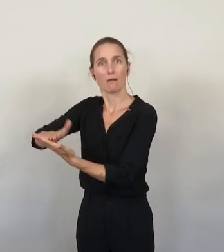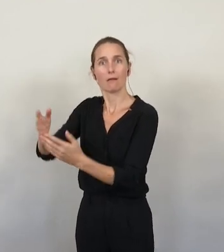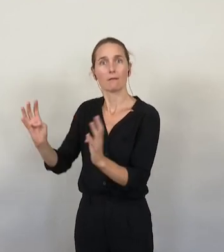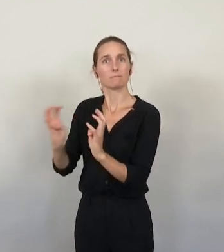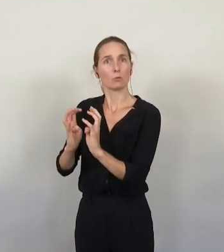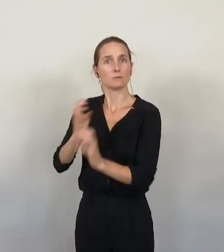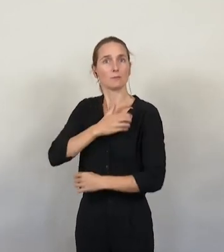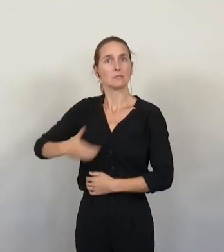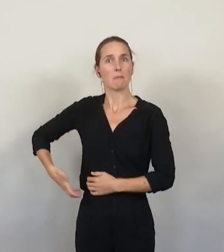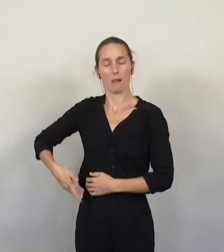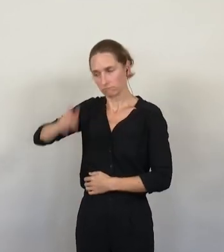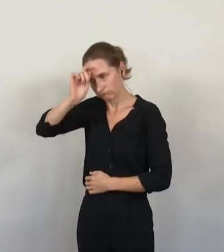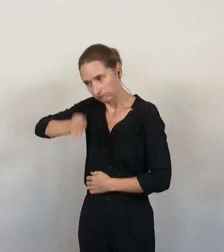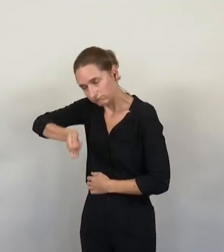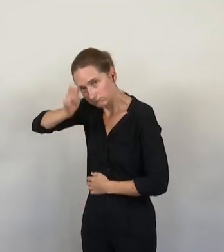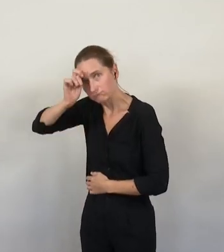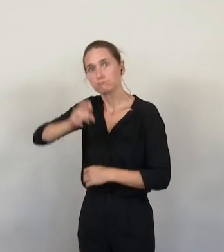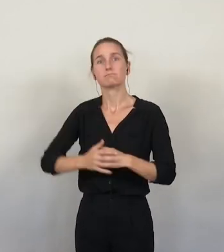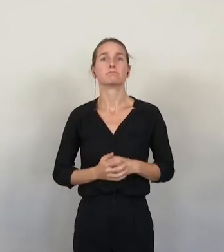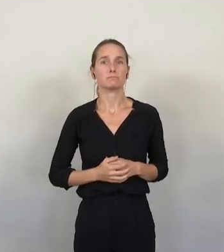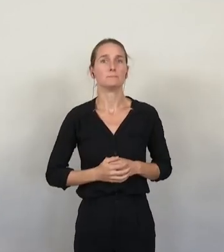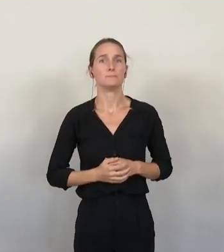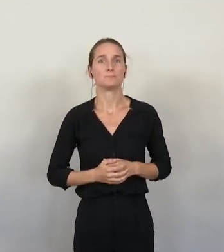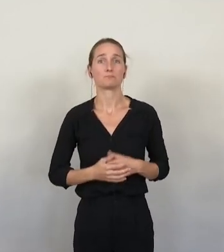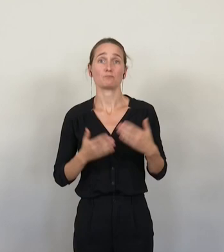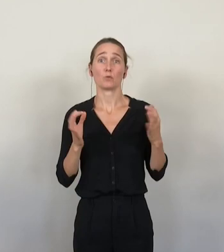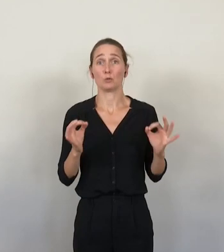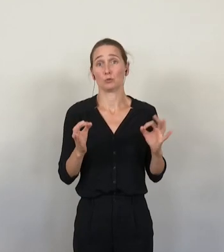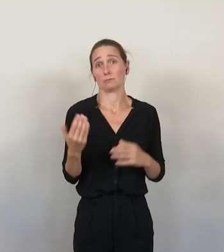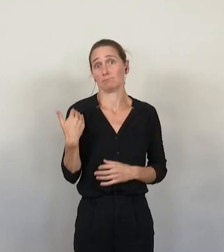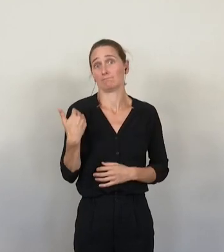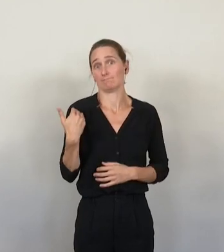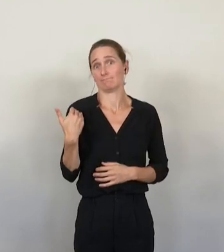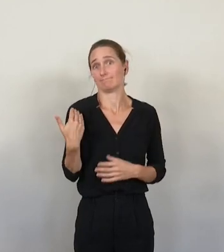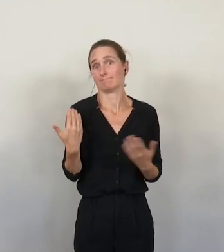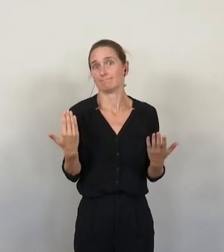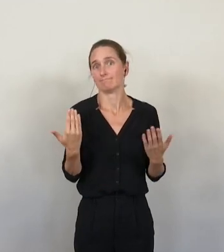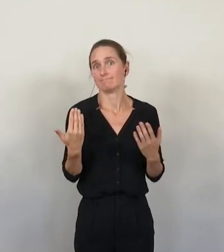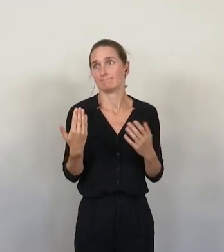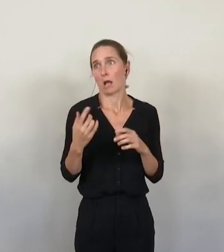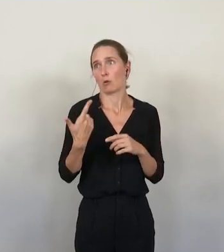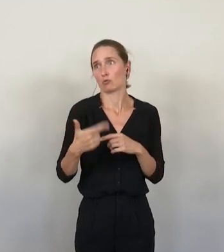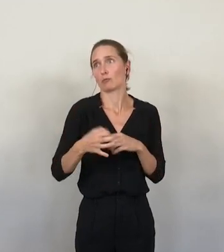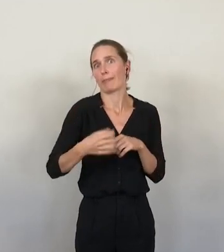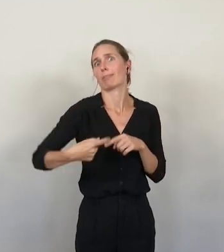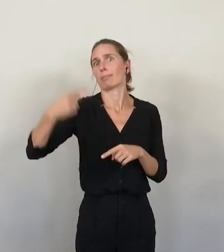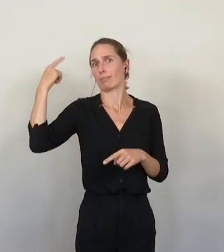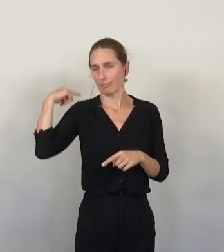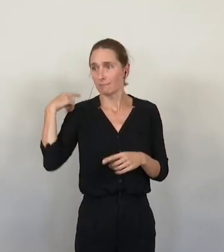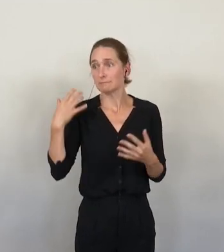municipal en LSF c'était la journée très récemment c'est il y a 15 jours nous étions nous